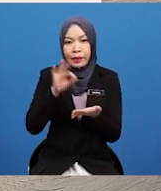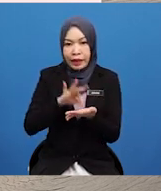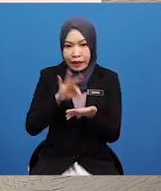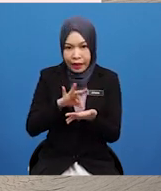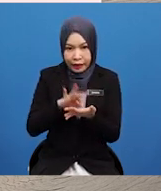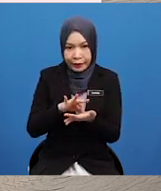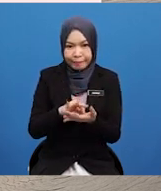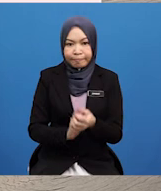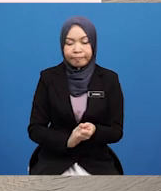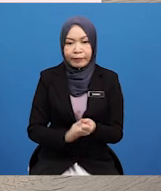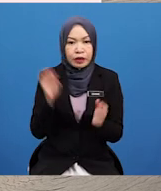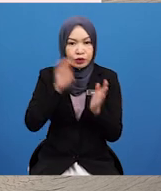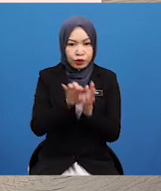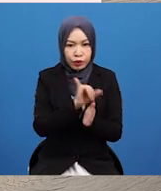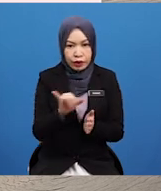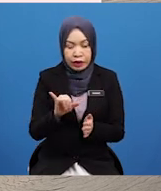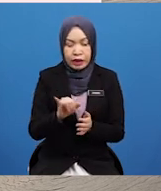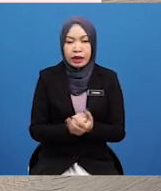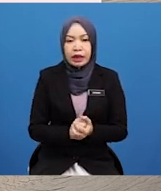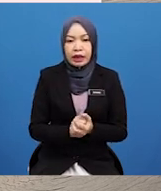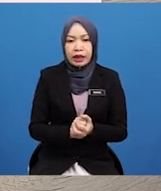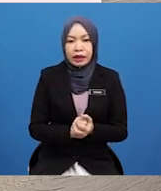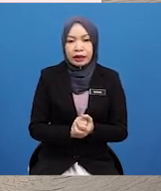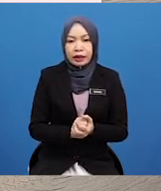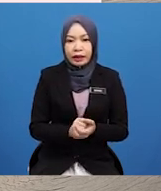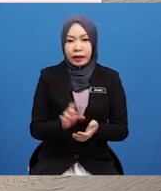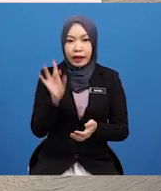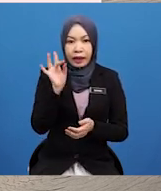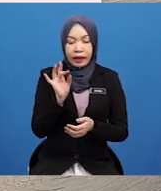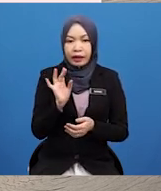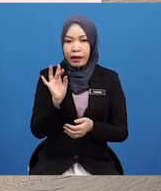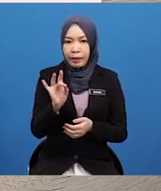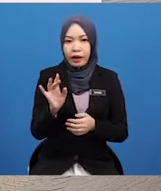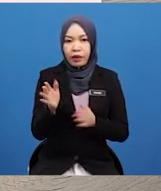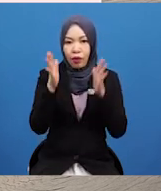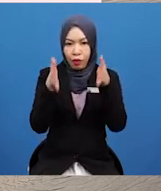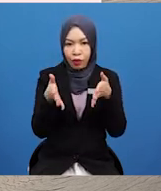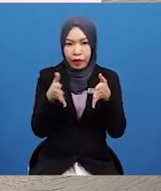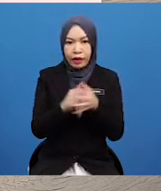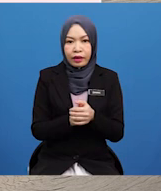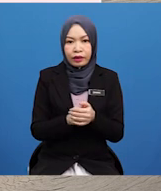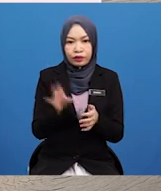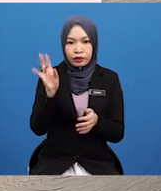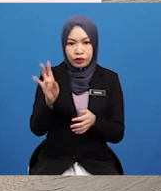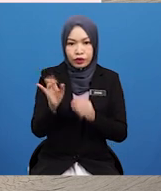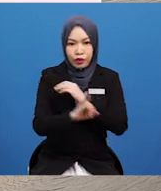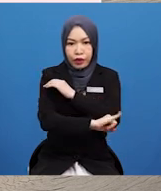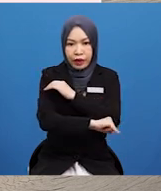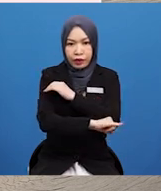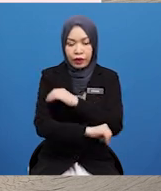8 orang, 7 ekor, 5 keping. Contoh, penggunaannya dalam